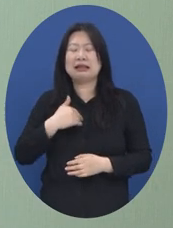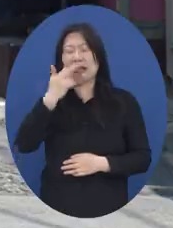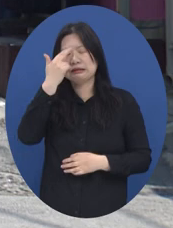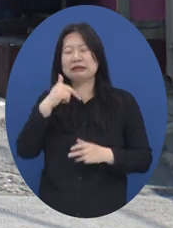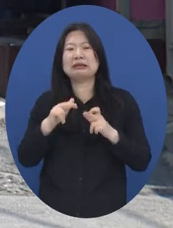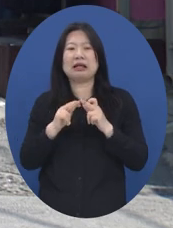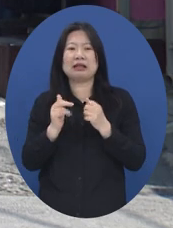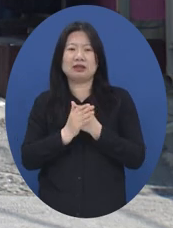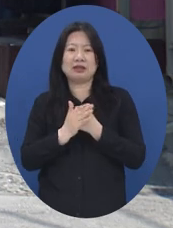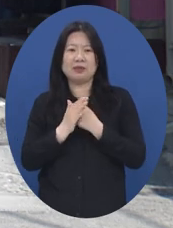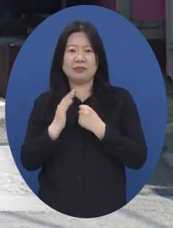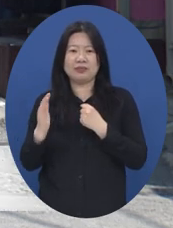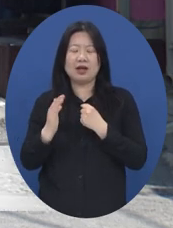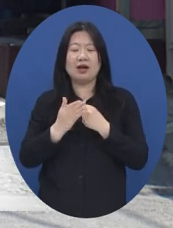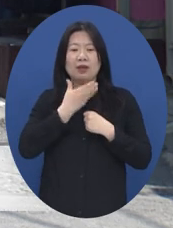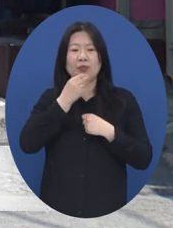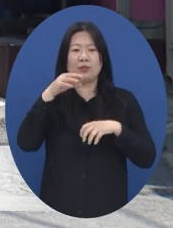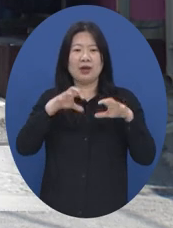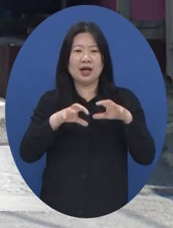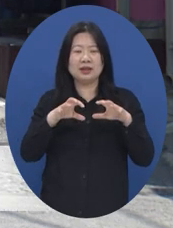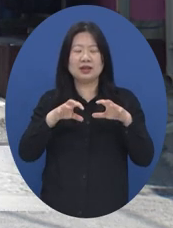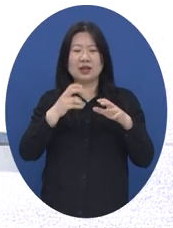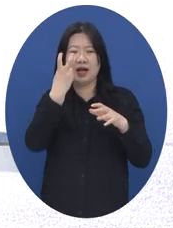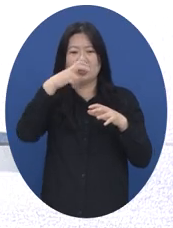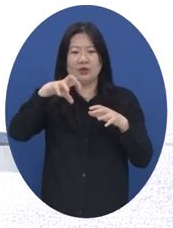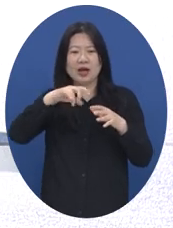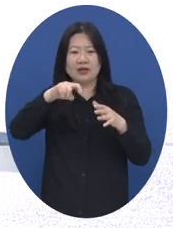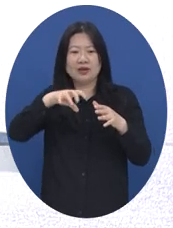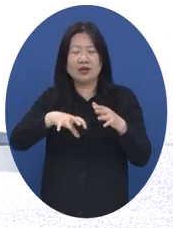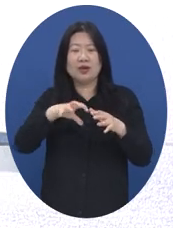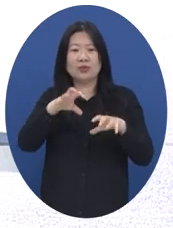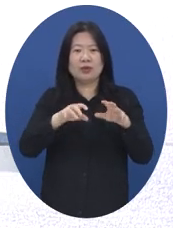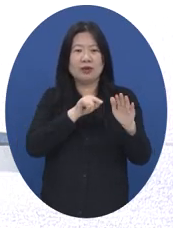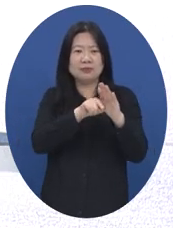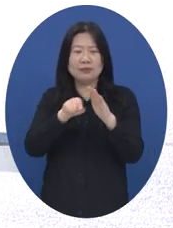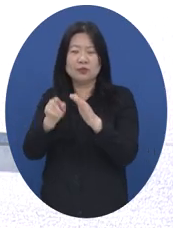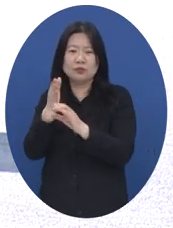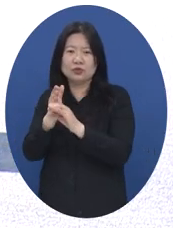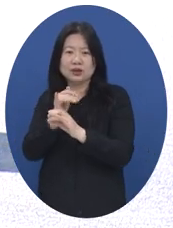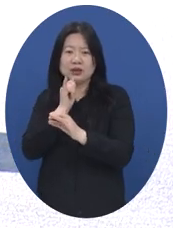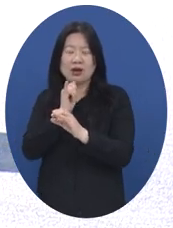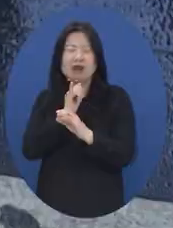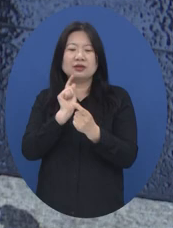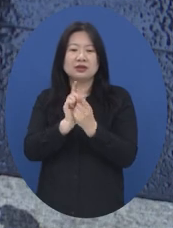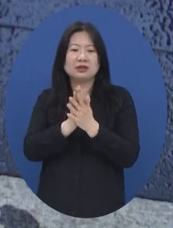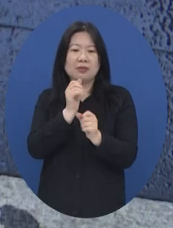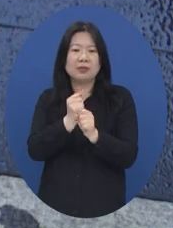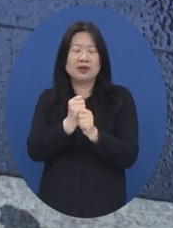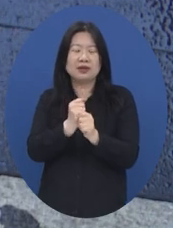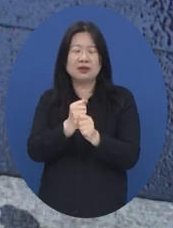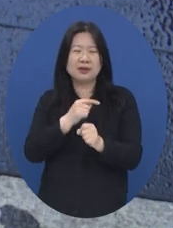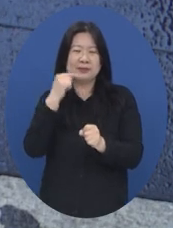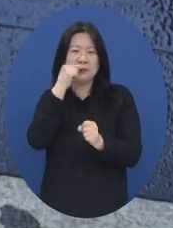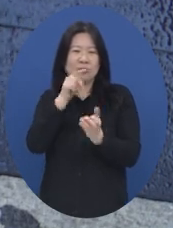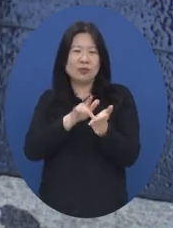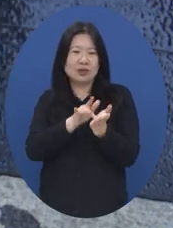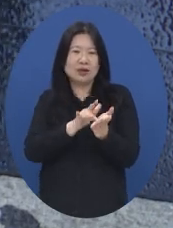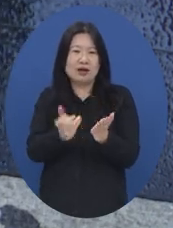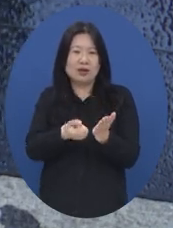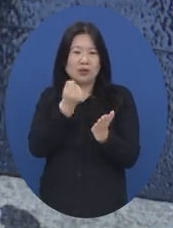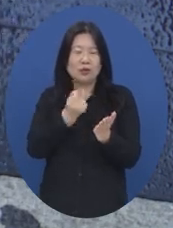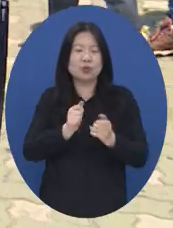장애자라서요. 하남 행복마을관리소에서는 동네 구석구석을 다니며 직접 만든 친환경 소독제로 방역을 실시하고